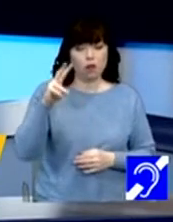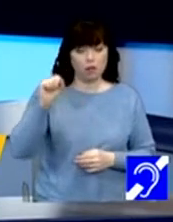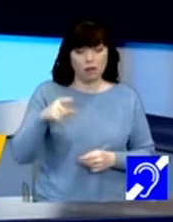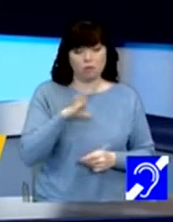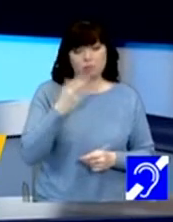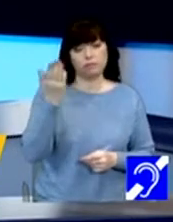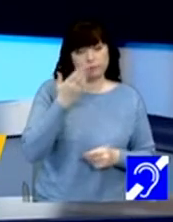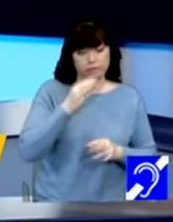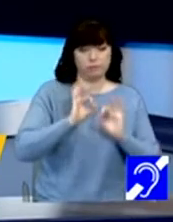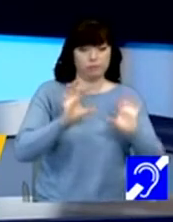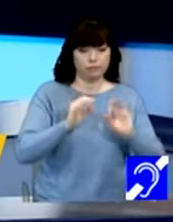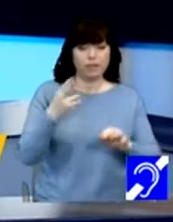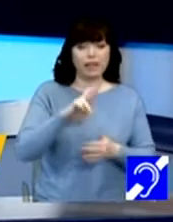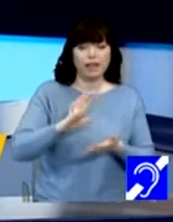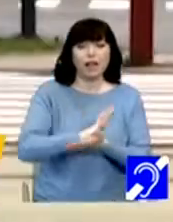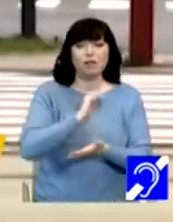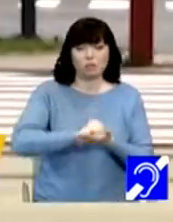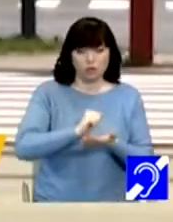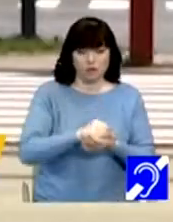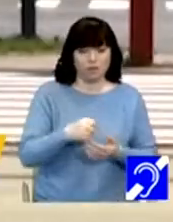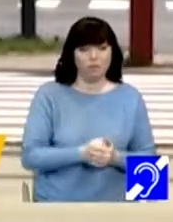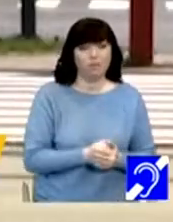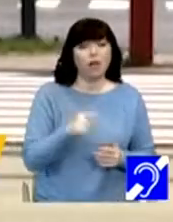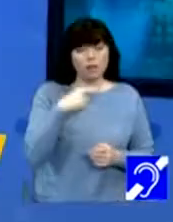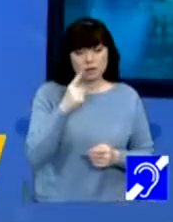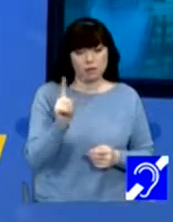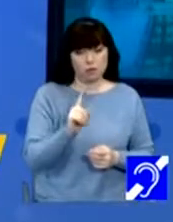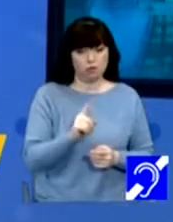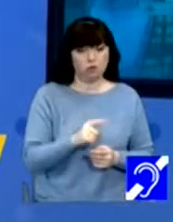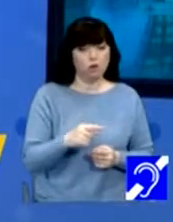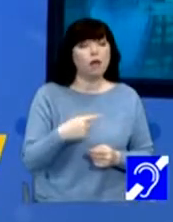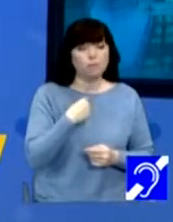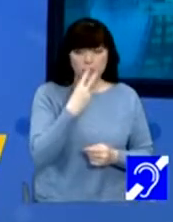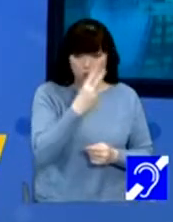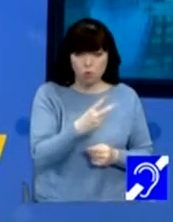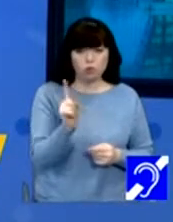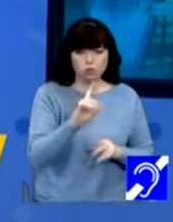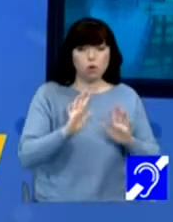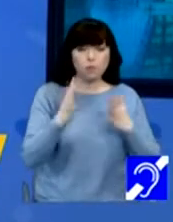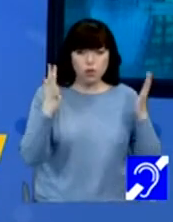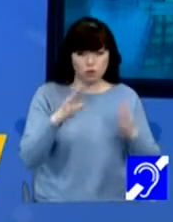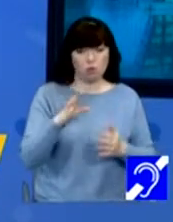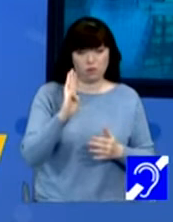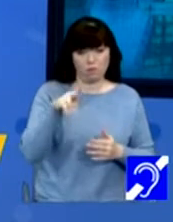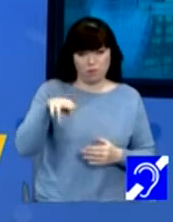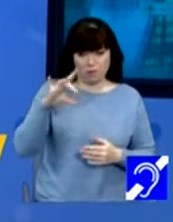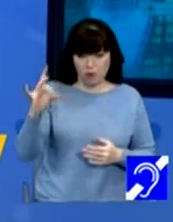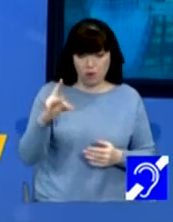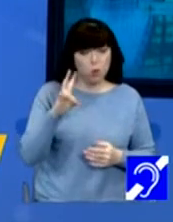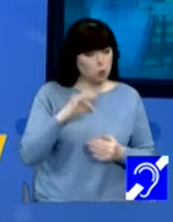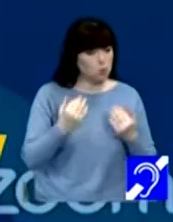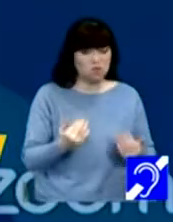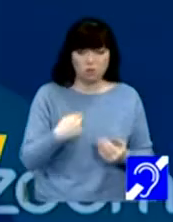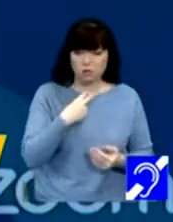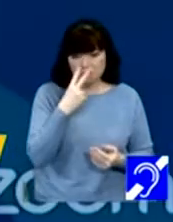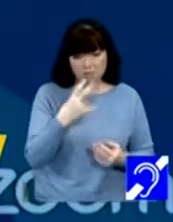unui interviu acordat pentru Digi24. El a mai spus că ne uităm la ce se întâmplă în regiunea transnistriană, dar astăzi nu